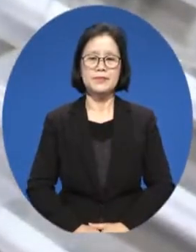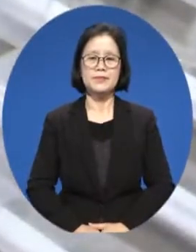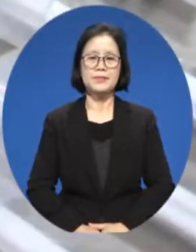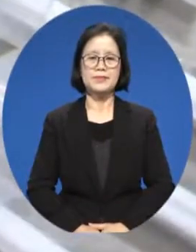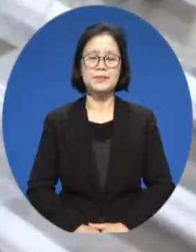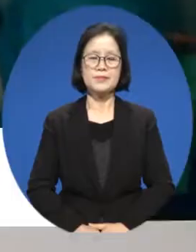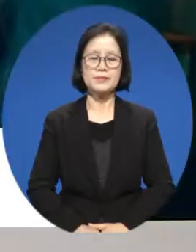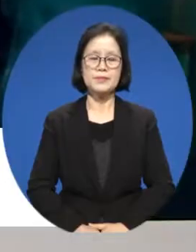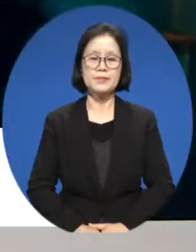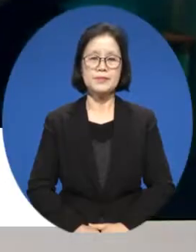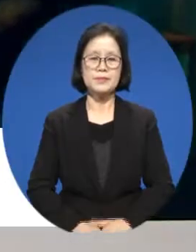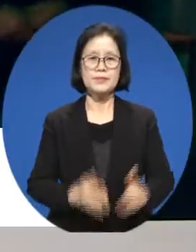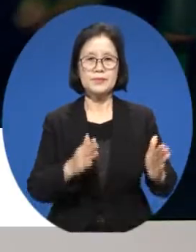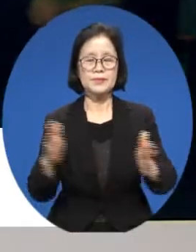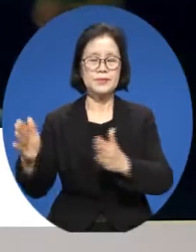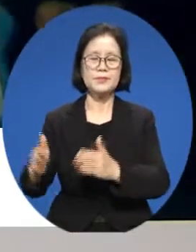이동민입니다.